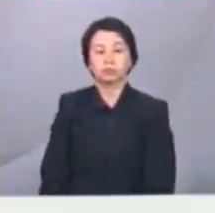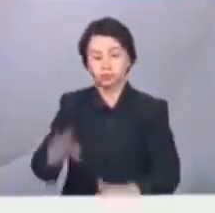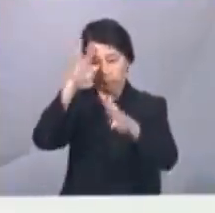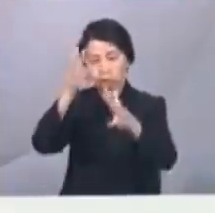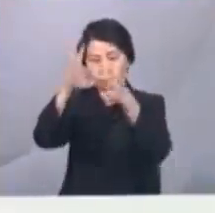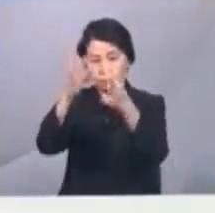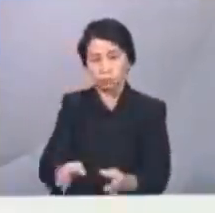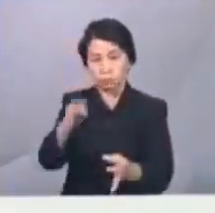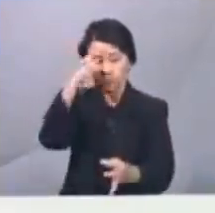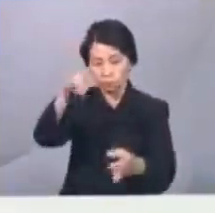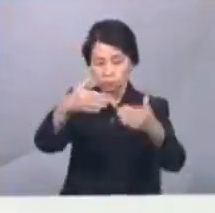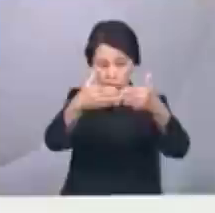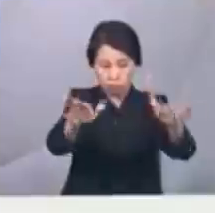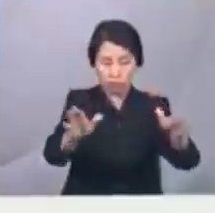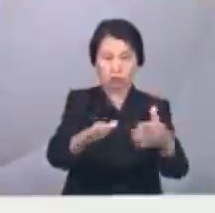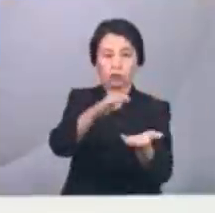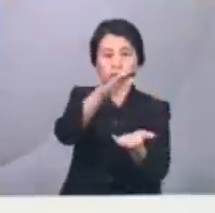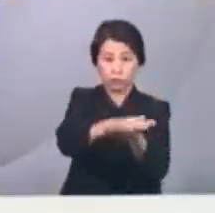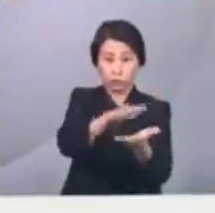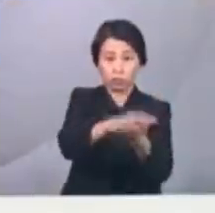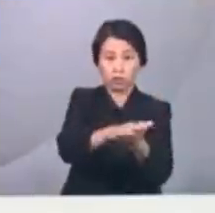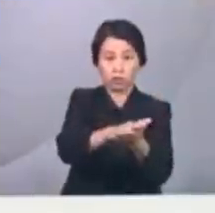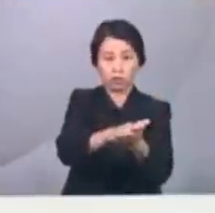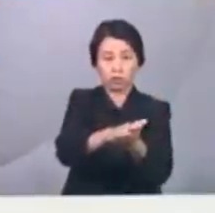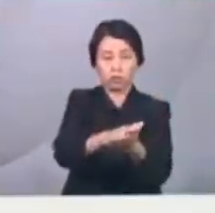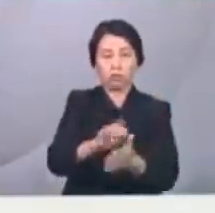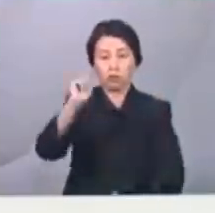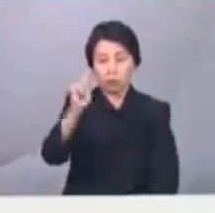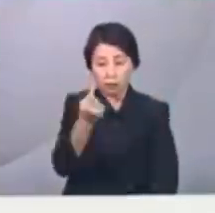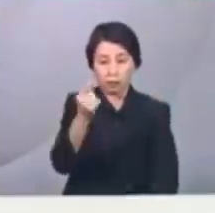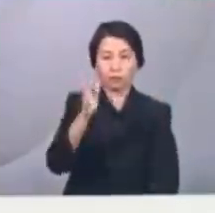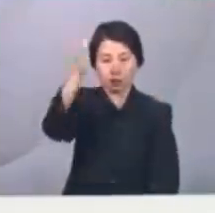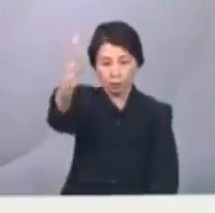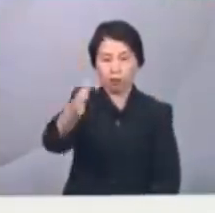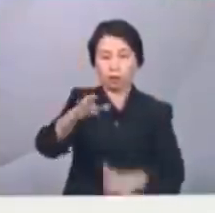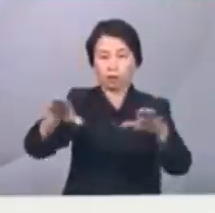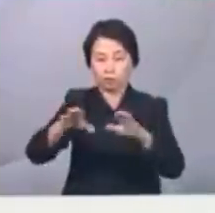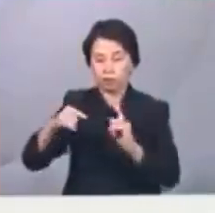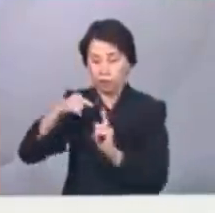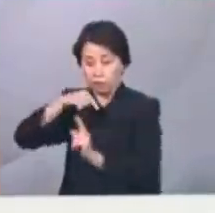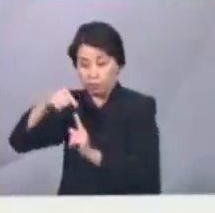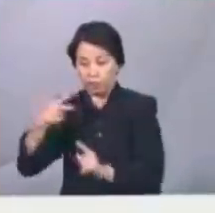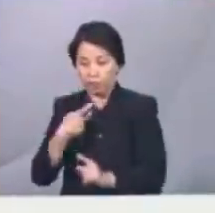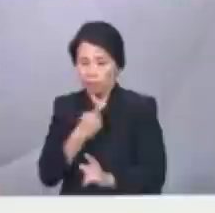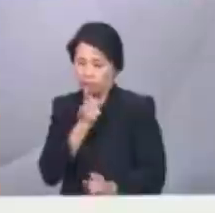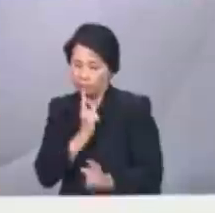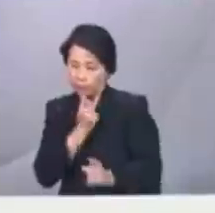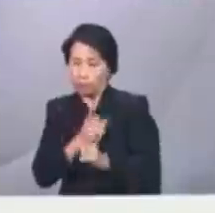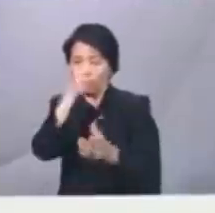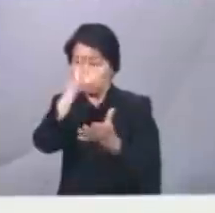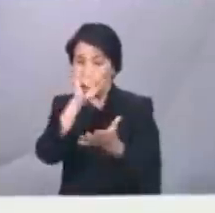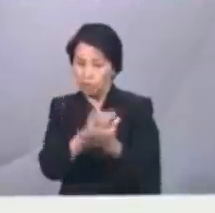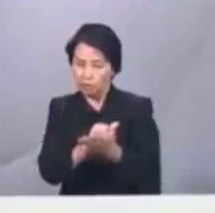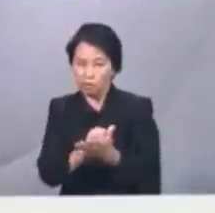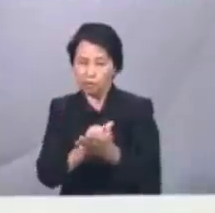Keputusan untuk membuka semula sesi persekolahan ini hanya akan dibuat apabila kita benar-benar yakin